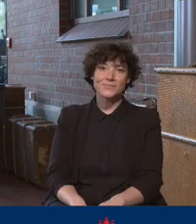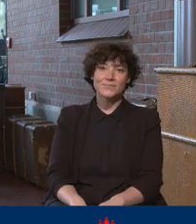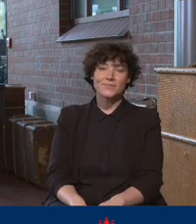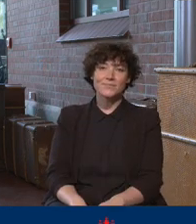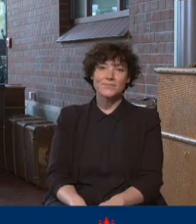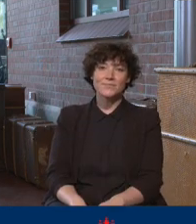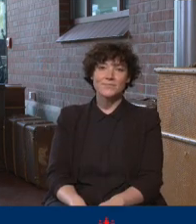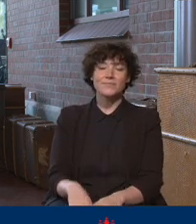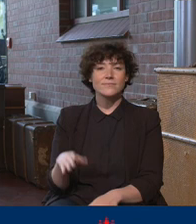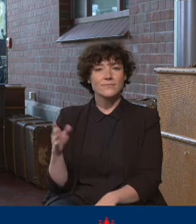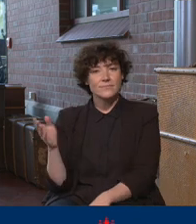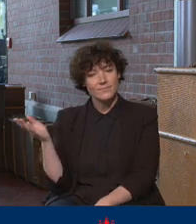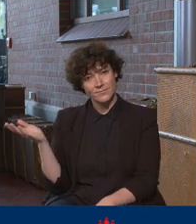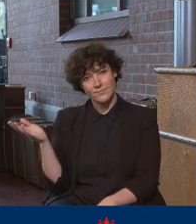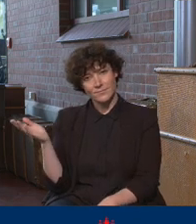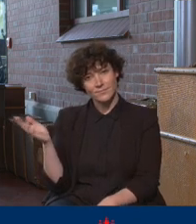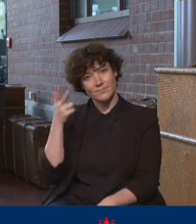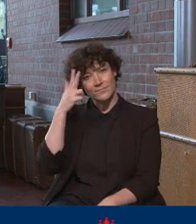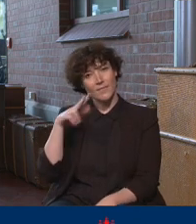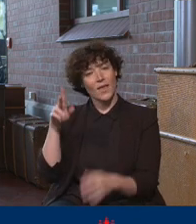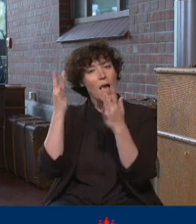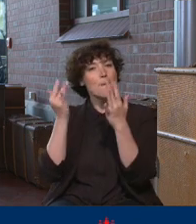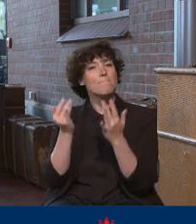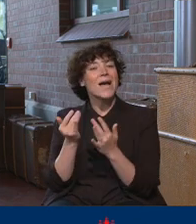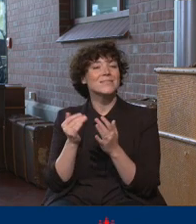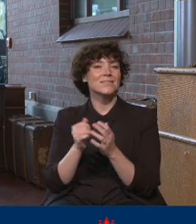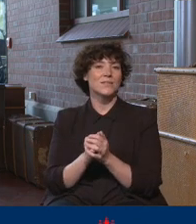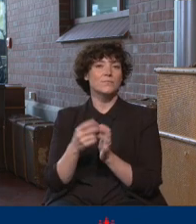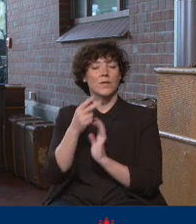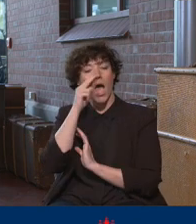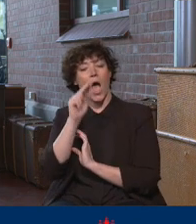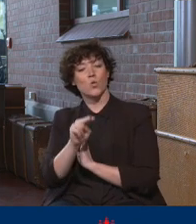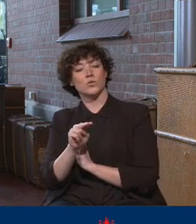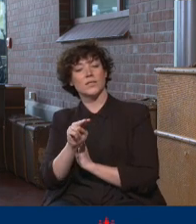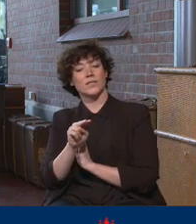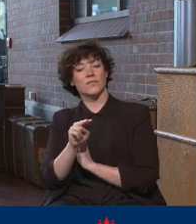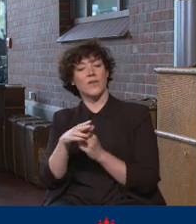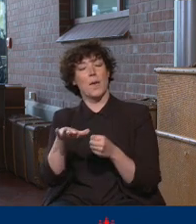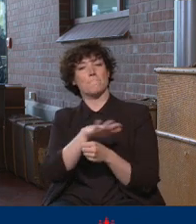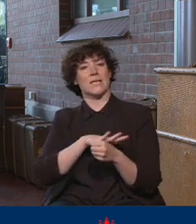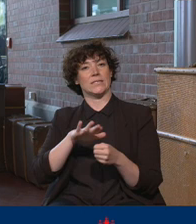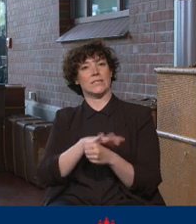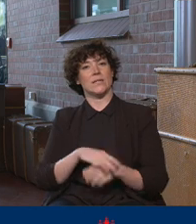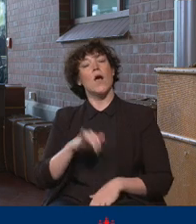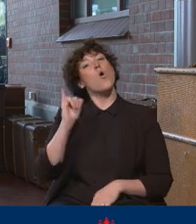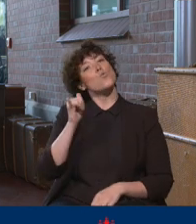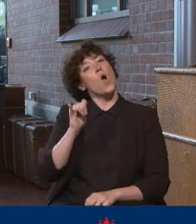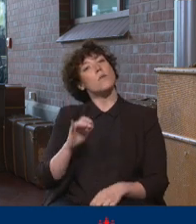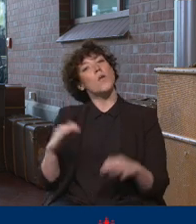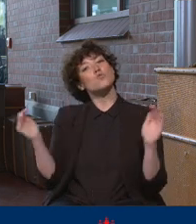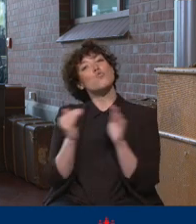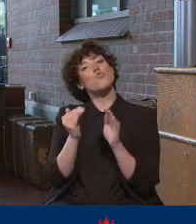ja herr marti aus sicht des bezirks mitte ja vielleicht ganz kurz vorangestellt wir sind natürlich in einem